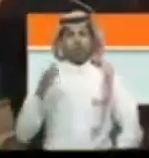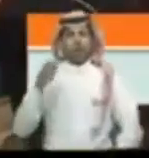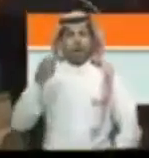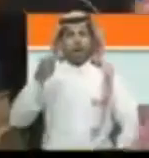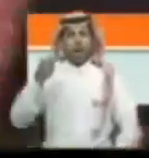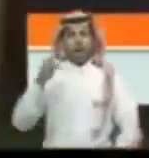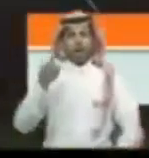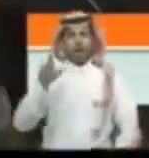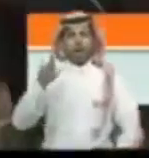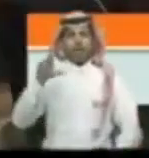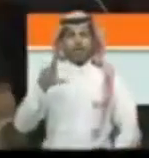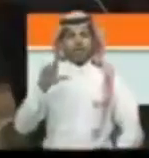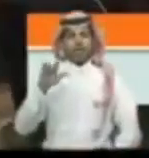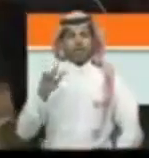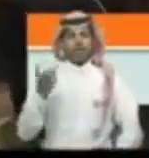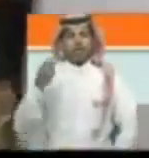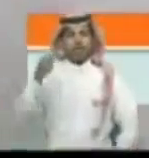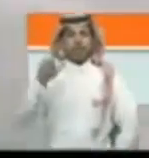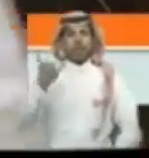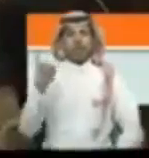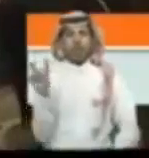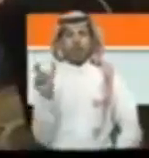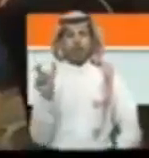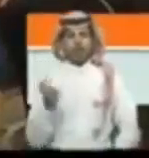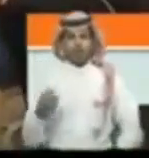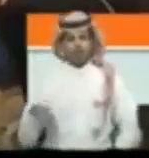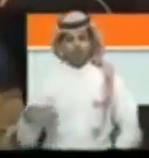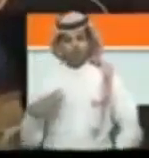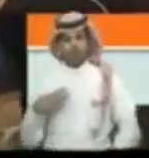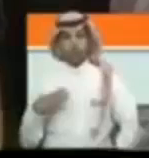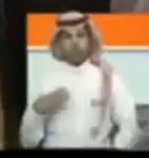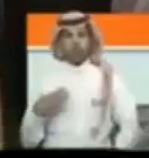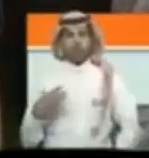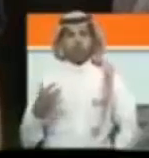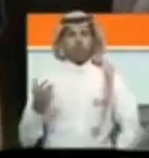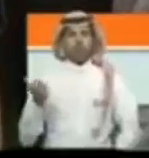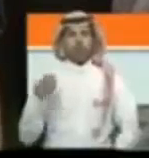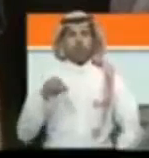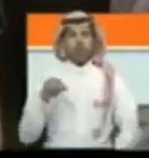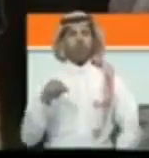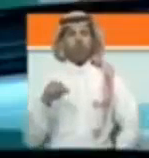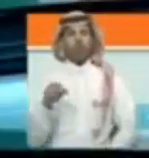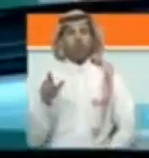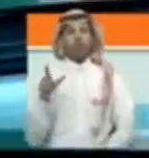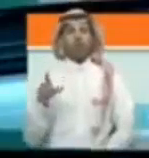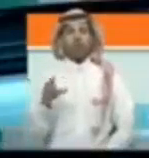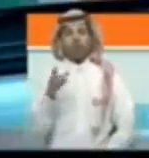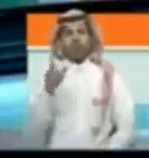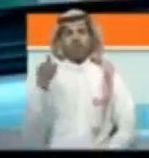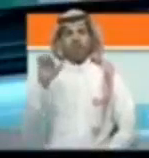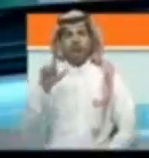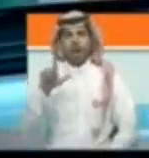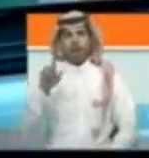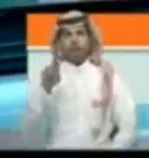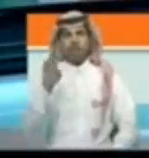عبد العزيز بن عبد الرحمن بن ناصر بن عبد العزيز وصاحب السمو الأمير فهد بن فيصل بن تركي